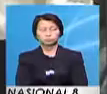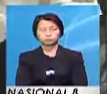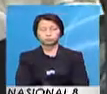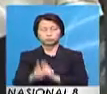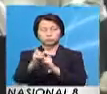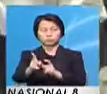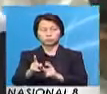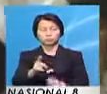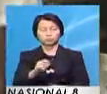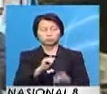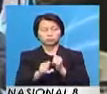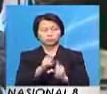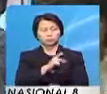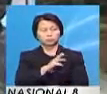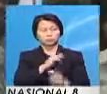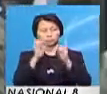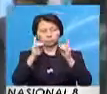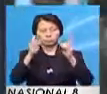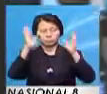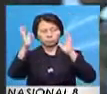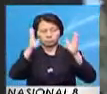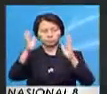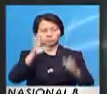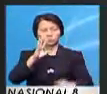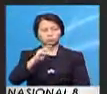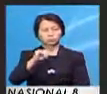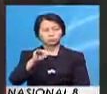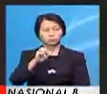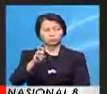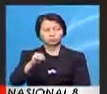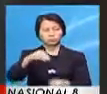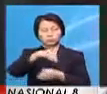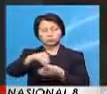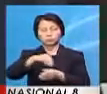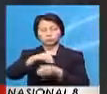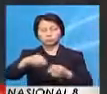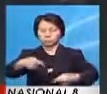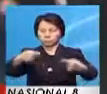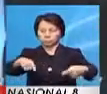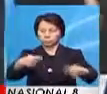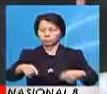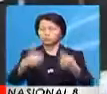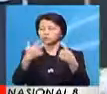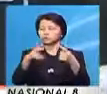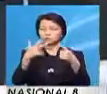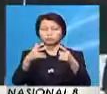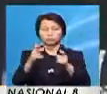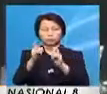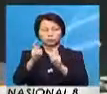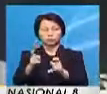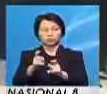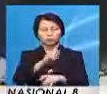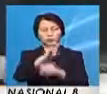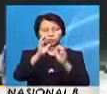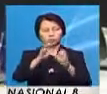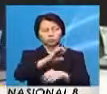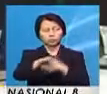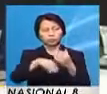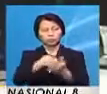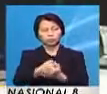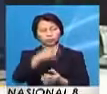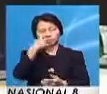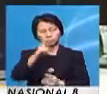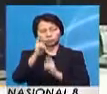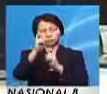Anugerah Sukan Kementerian Pendidikan Malaysia MSSM Milo mempertandingkan 13 anugerah secara keseluruhan.